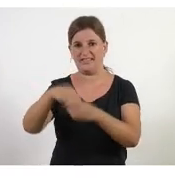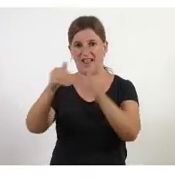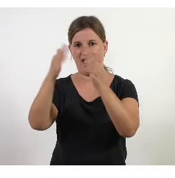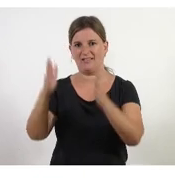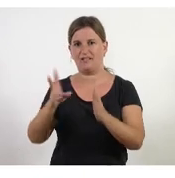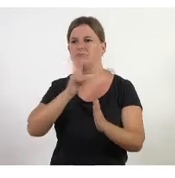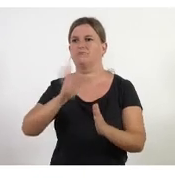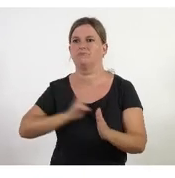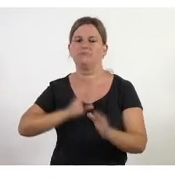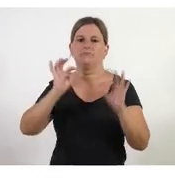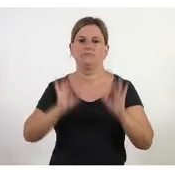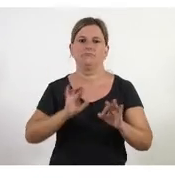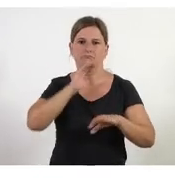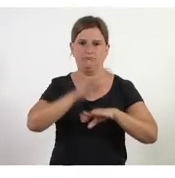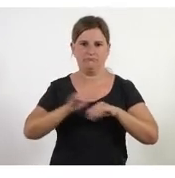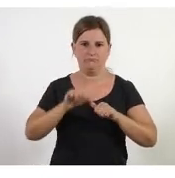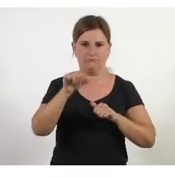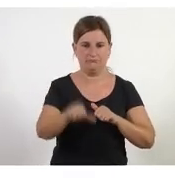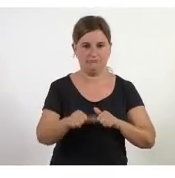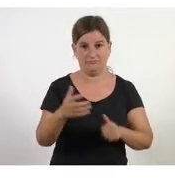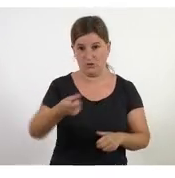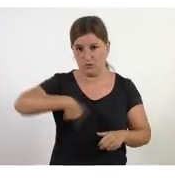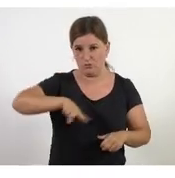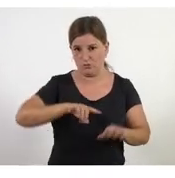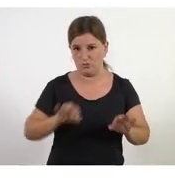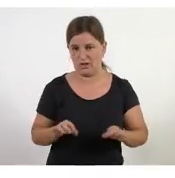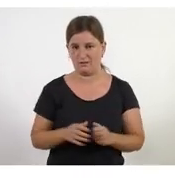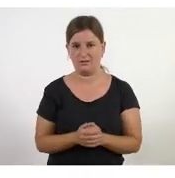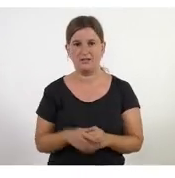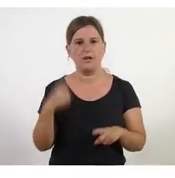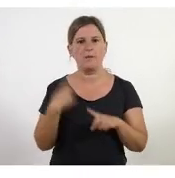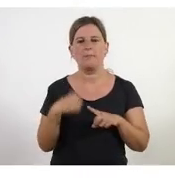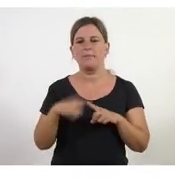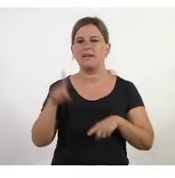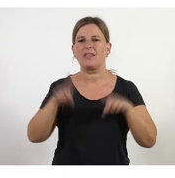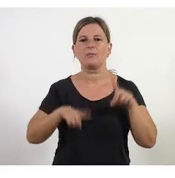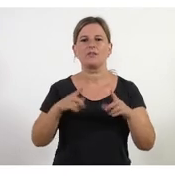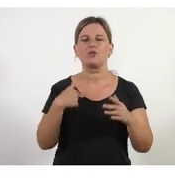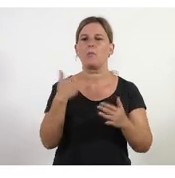marqui la directiu. Perquè, com comentàvem al principi, el problema no és